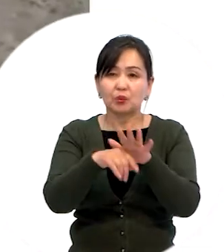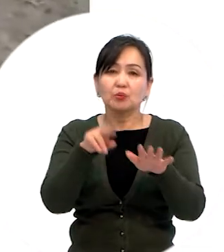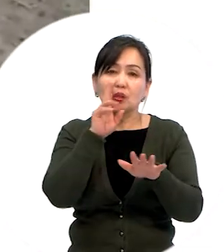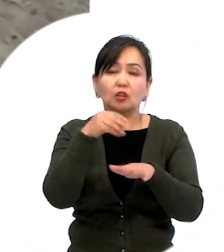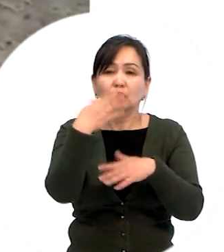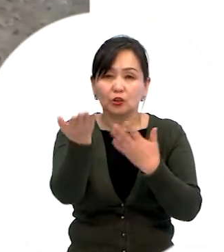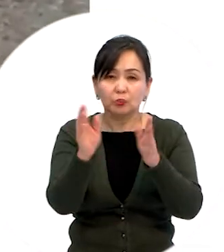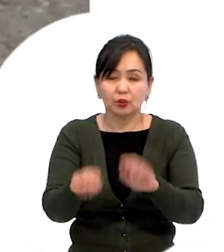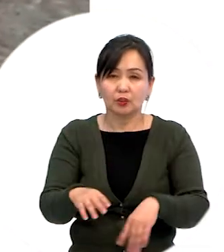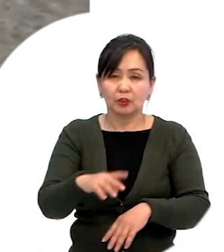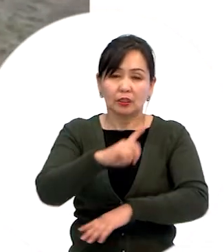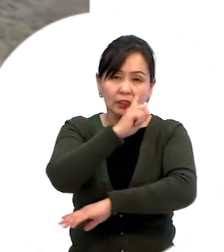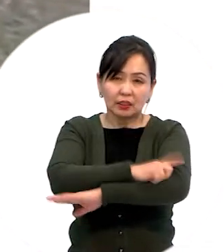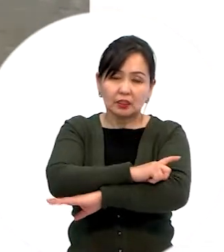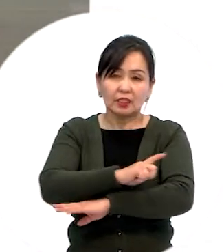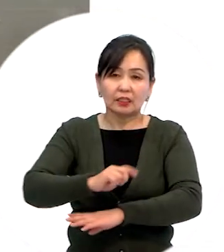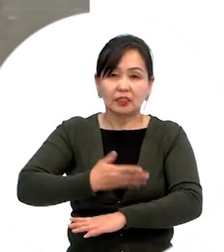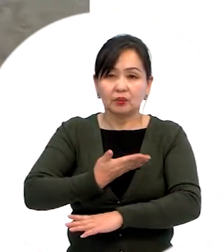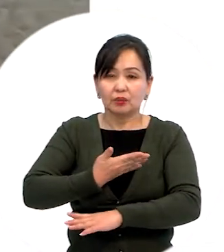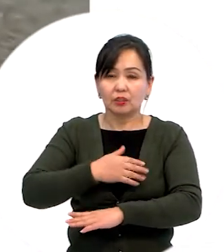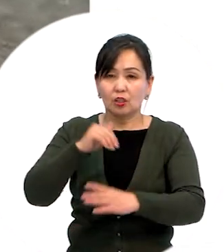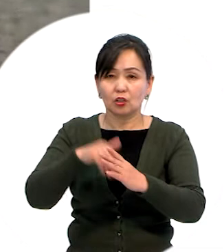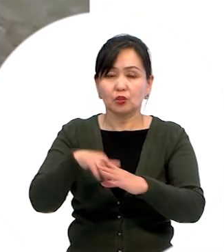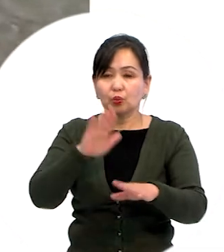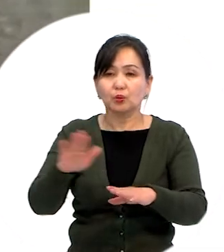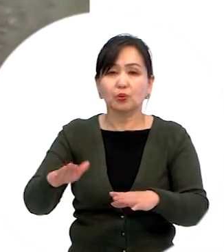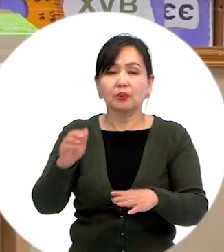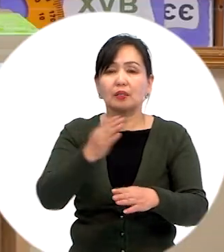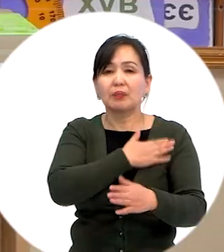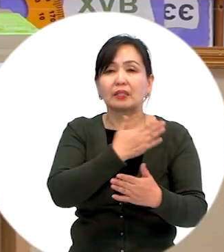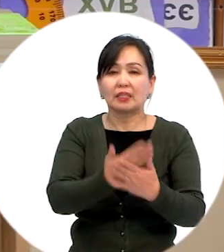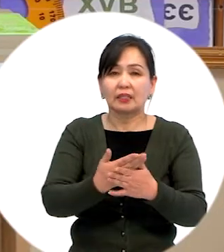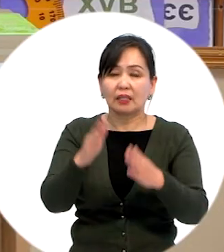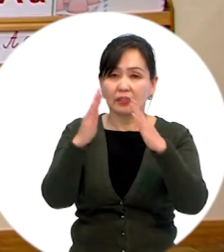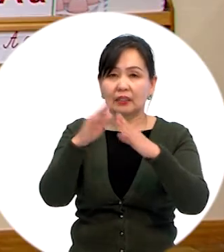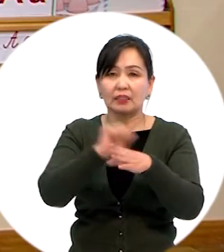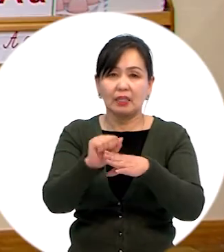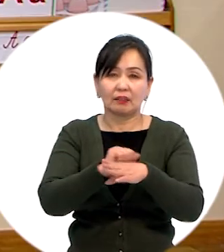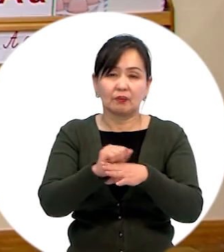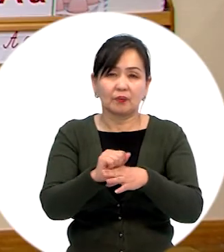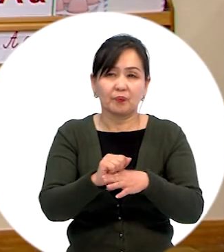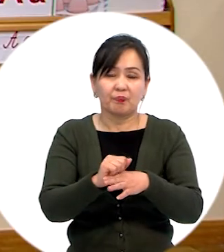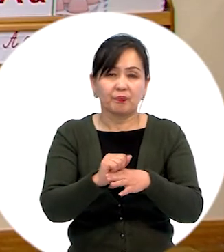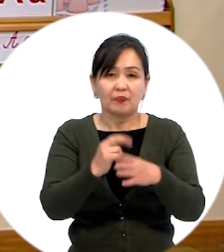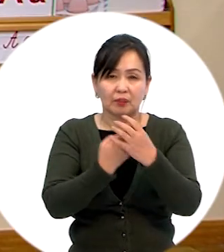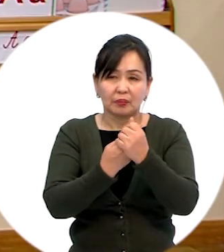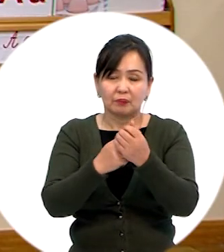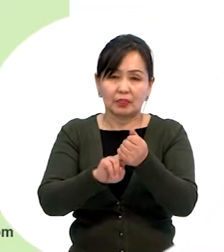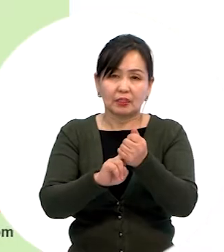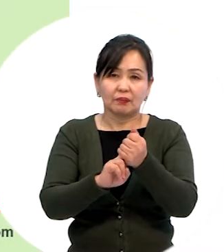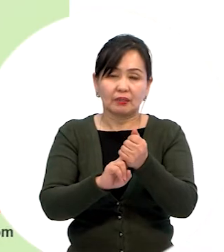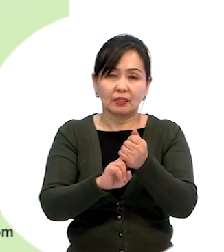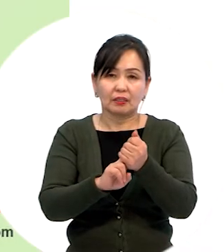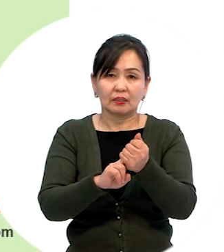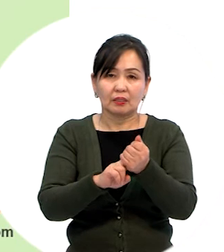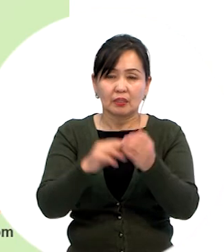байна. За ингээд хичээлдээ итгэвтэй оролцсон хүүхдүүдэд баярлалаа. Багш нь гэрийн даалгавар өгье.